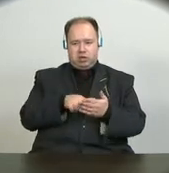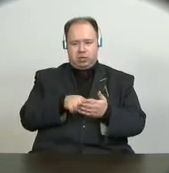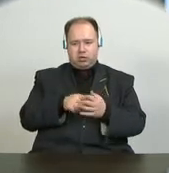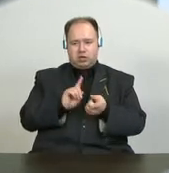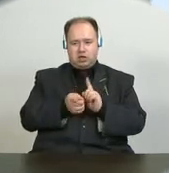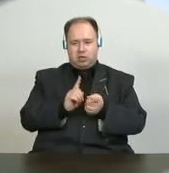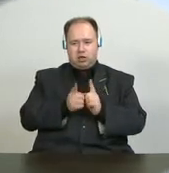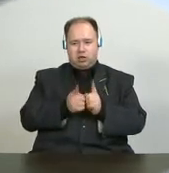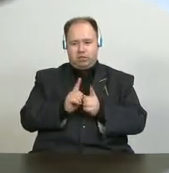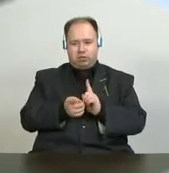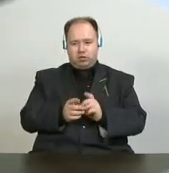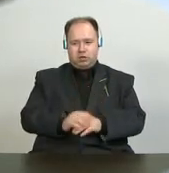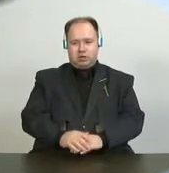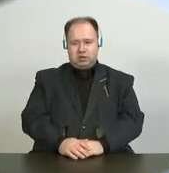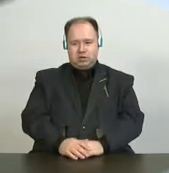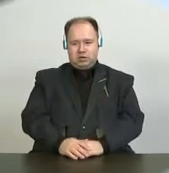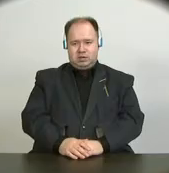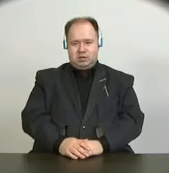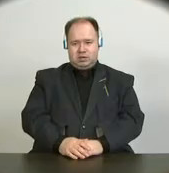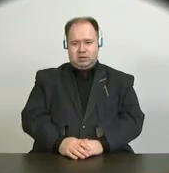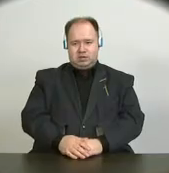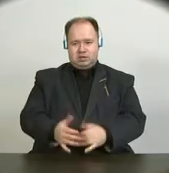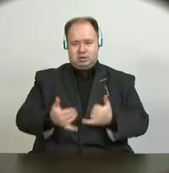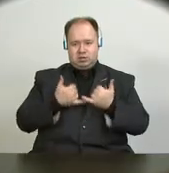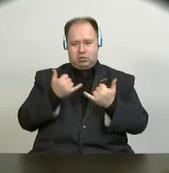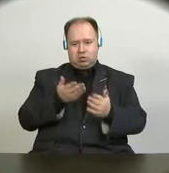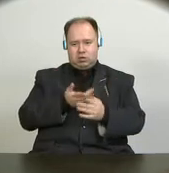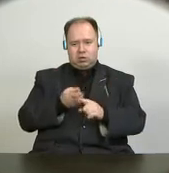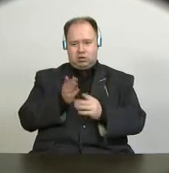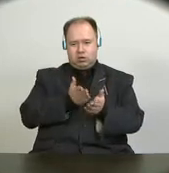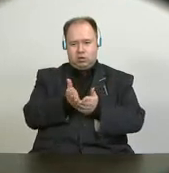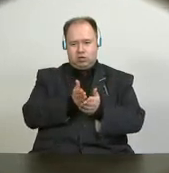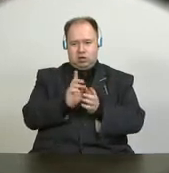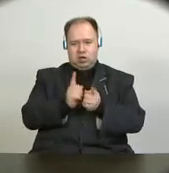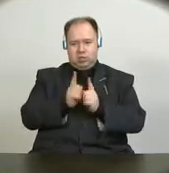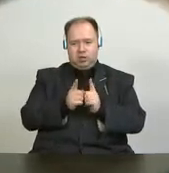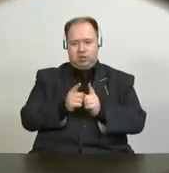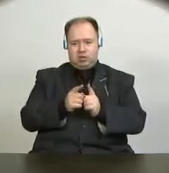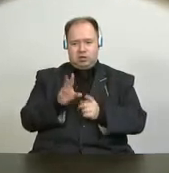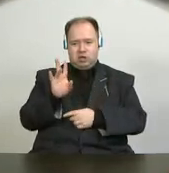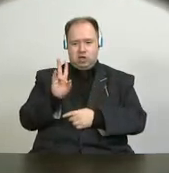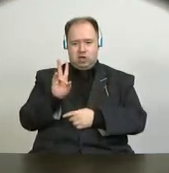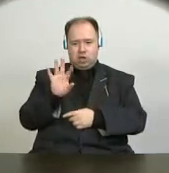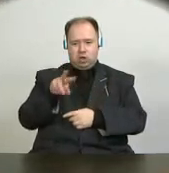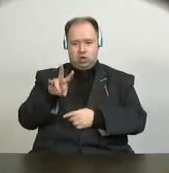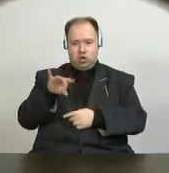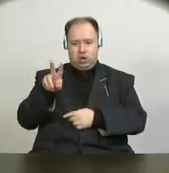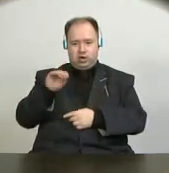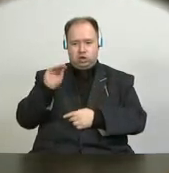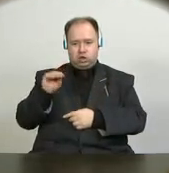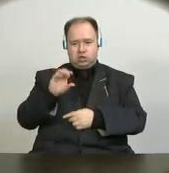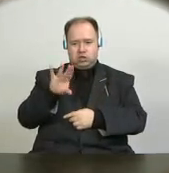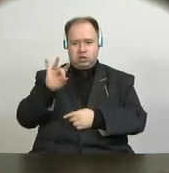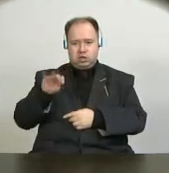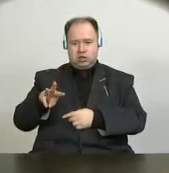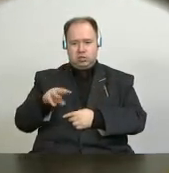переводчика заслуженного который переводил со мной вместе налич стрима многие годы